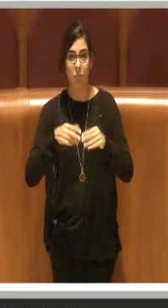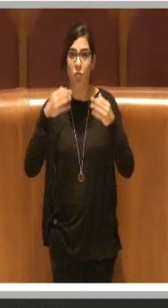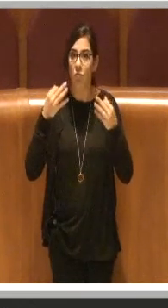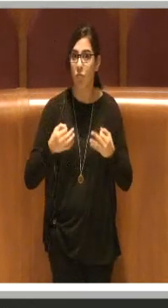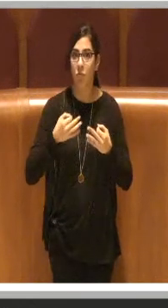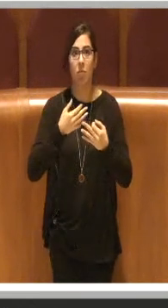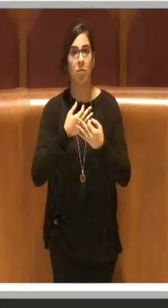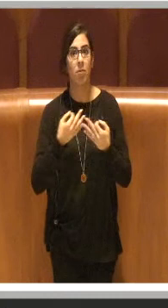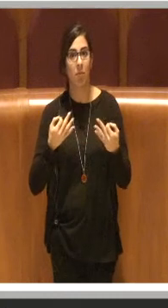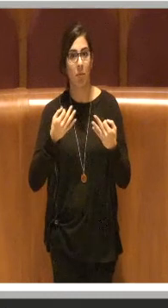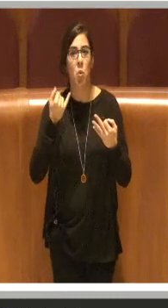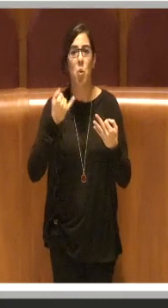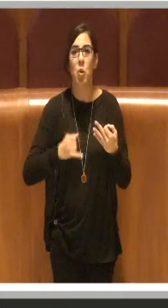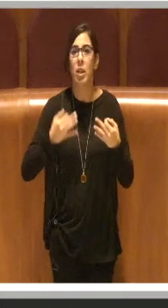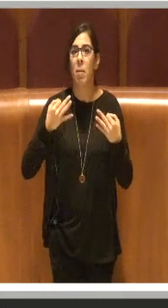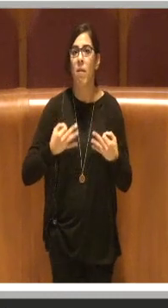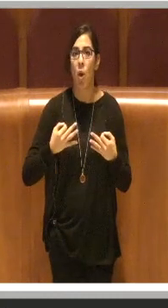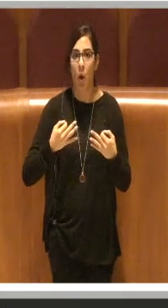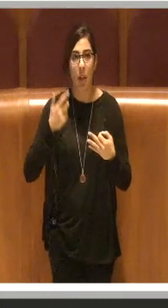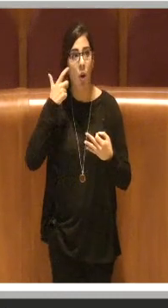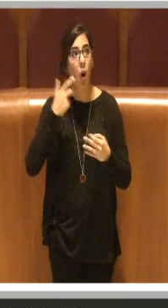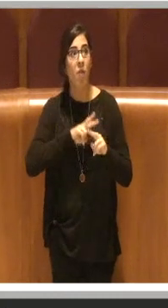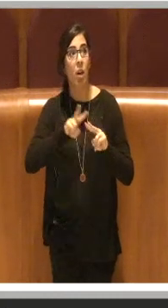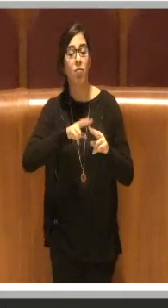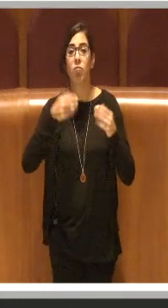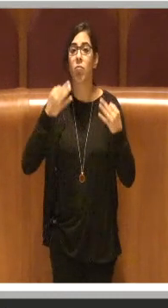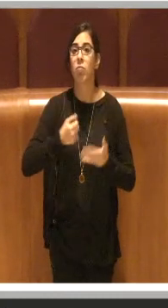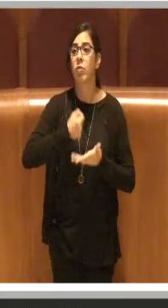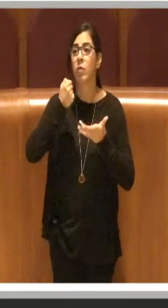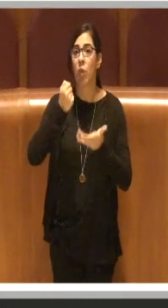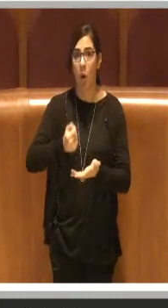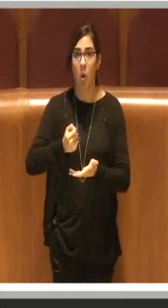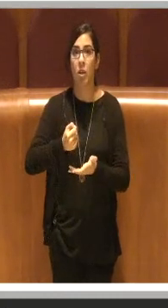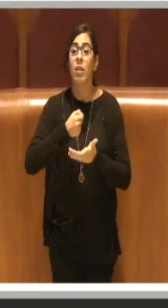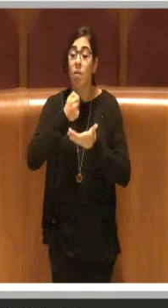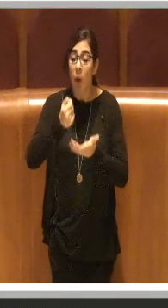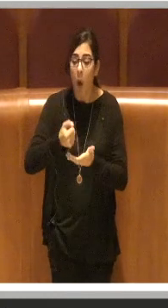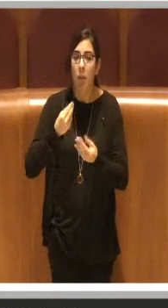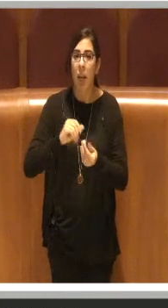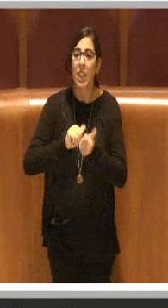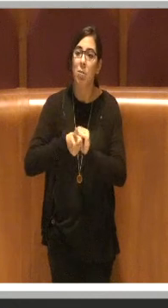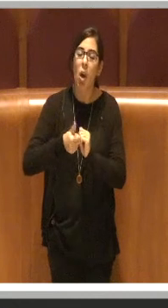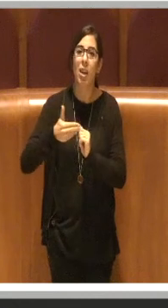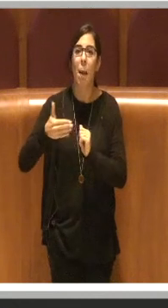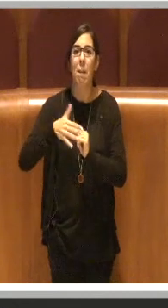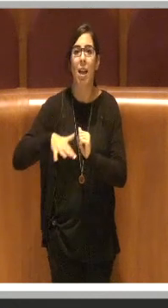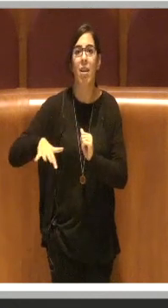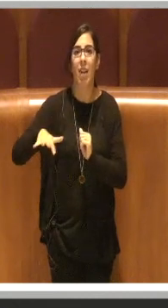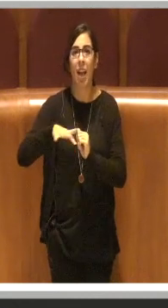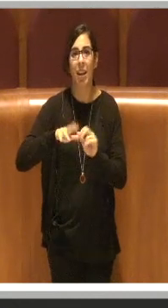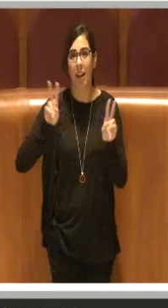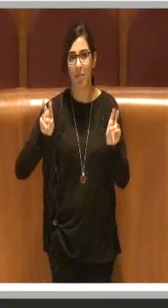definitivamente per l'ultima volta dal governo nazionale con fondi sport e periferie. In particolare